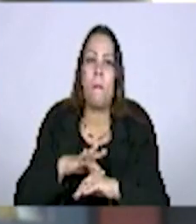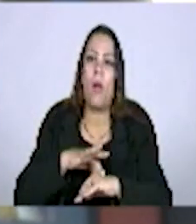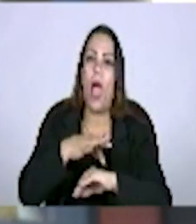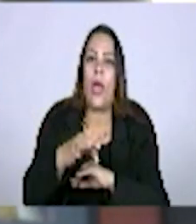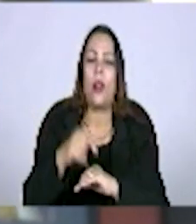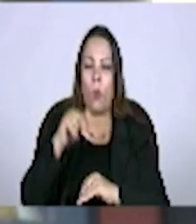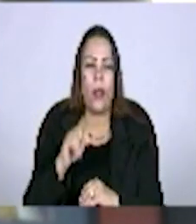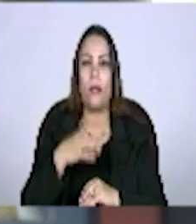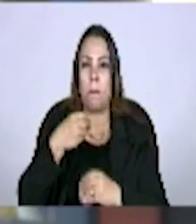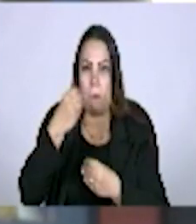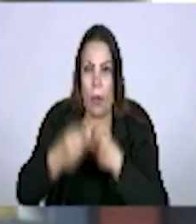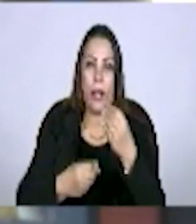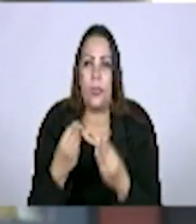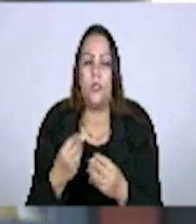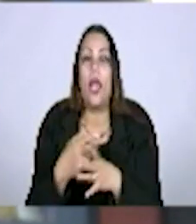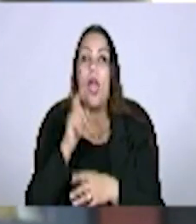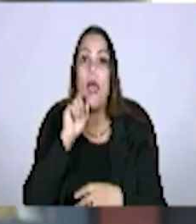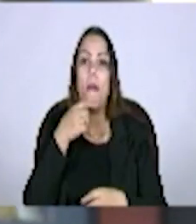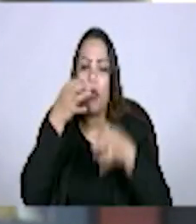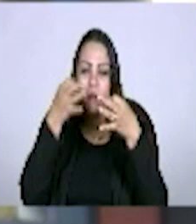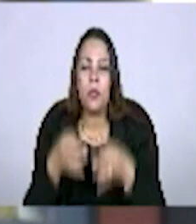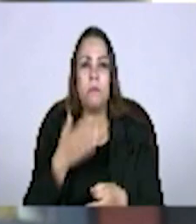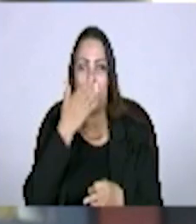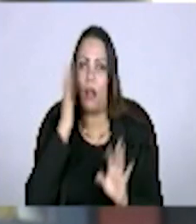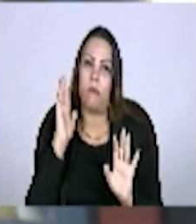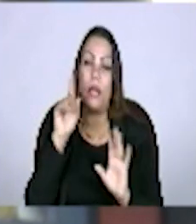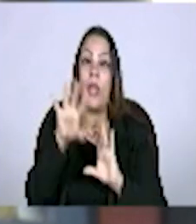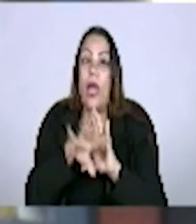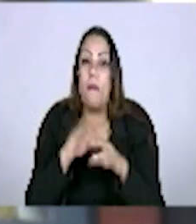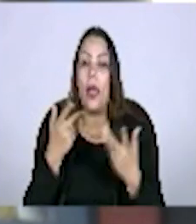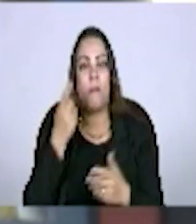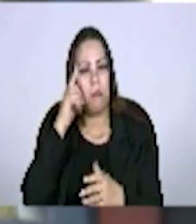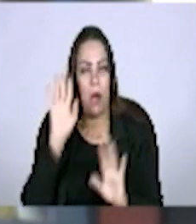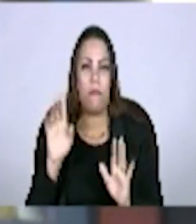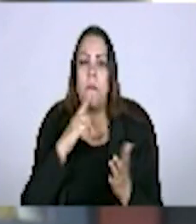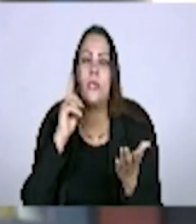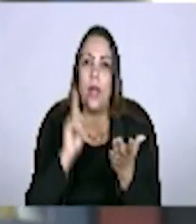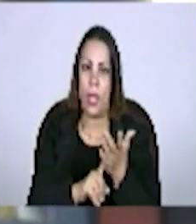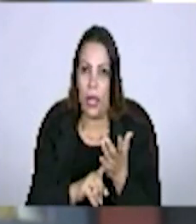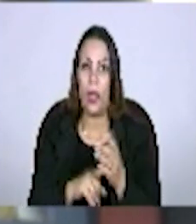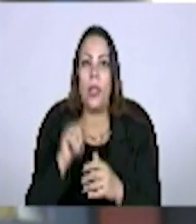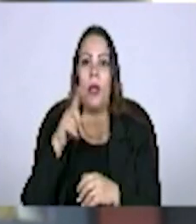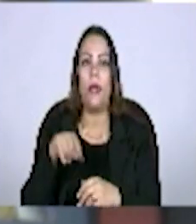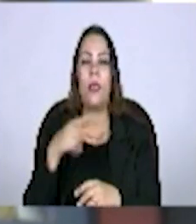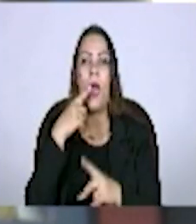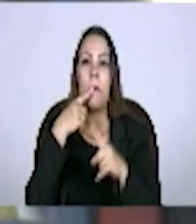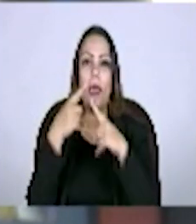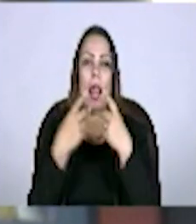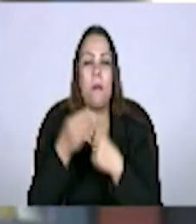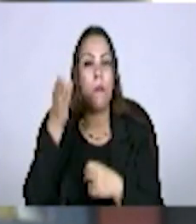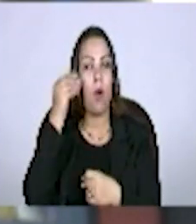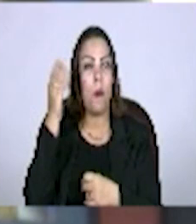بعد فتره تقوم به لكن احنا مش عارفين على وجه التحديد ماذا سيحدث ولكن المؤكد بما يتردد من